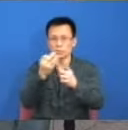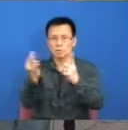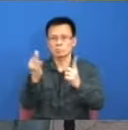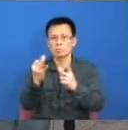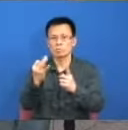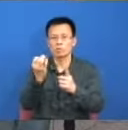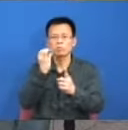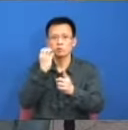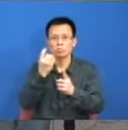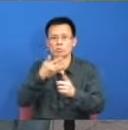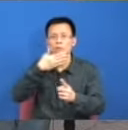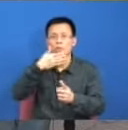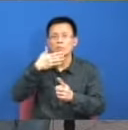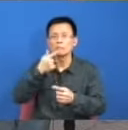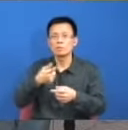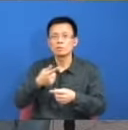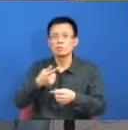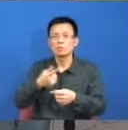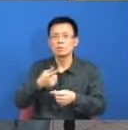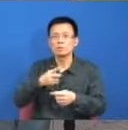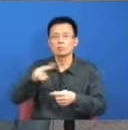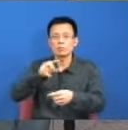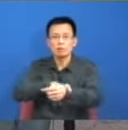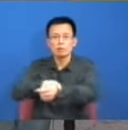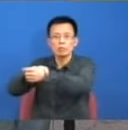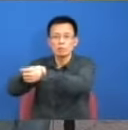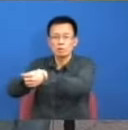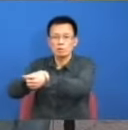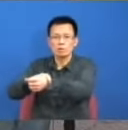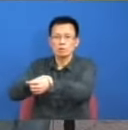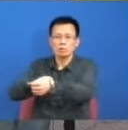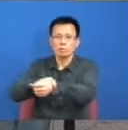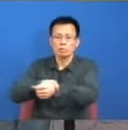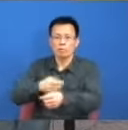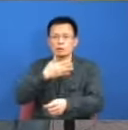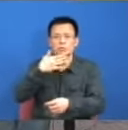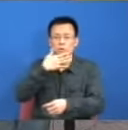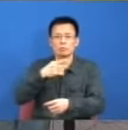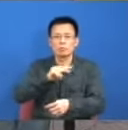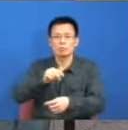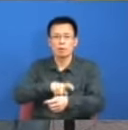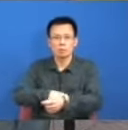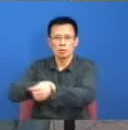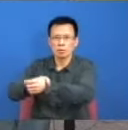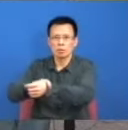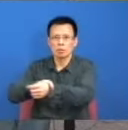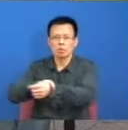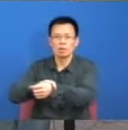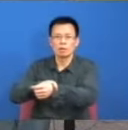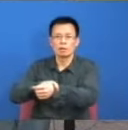嘅青年人都係喺區 少年啦、 少年啦喺名單上面啊。